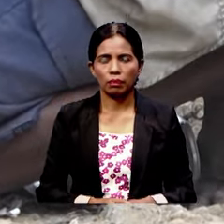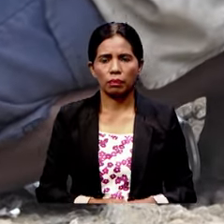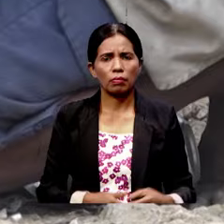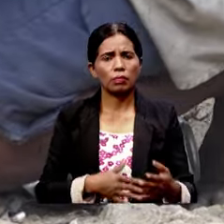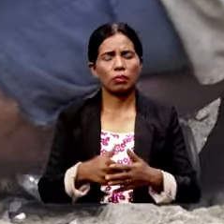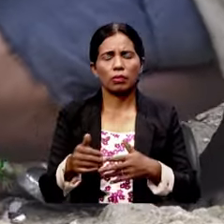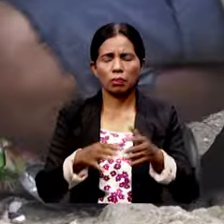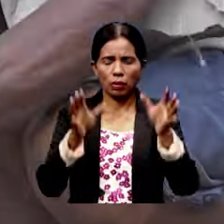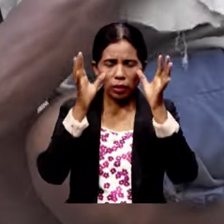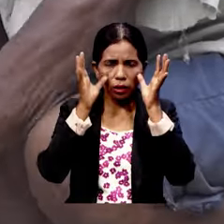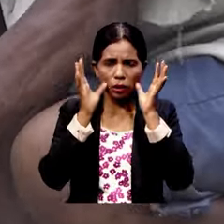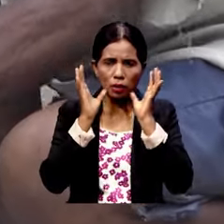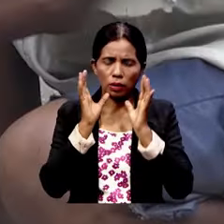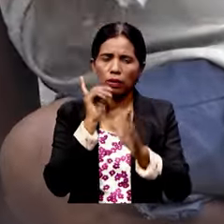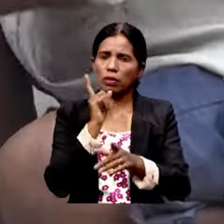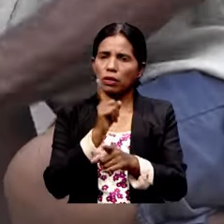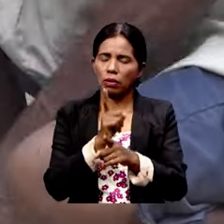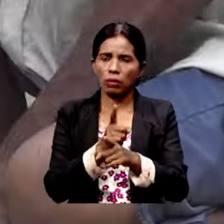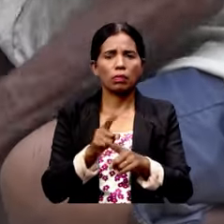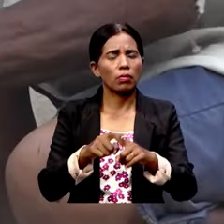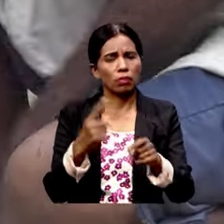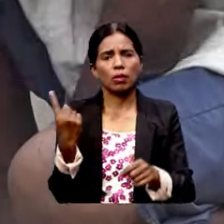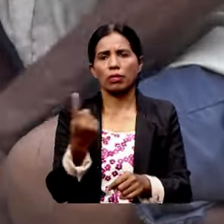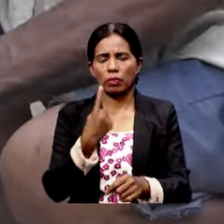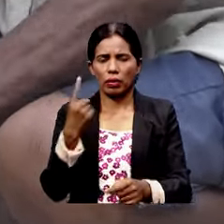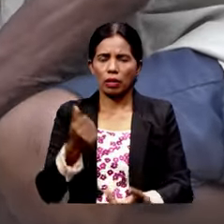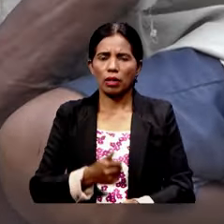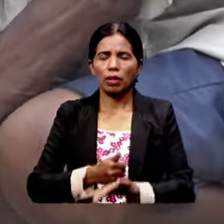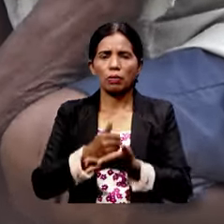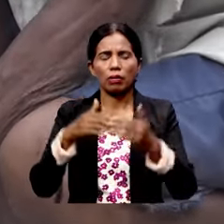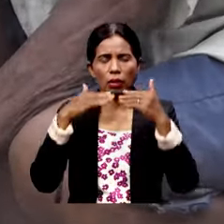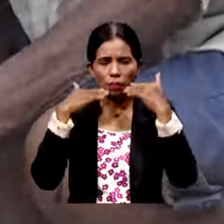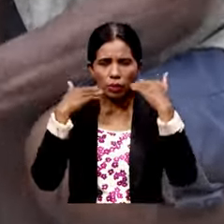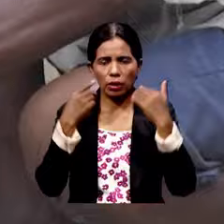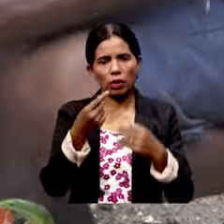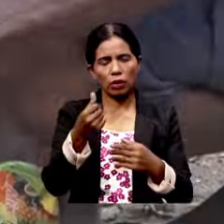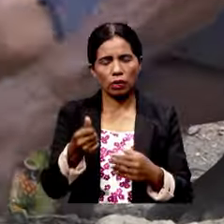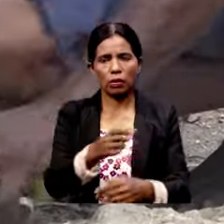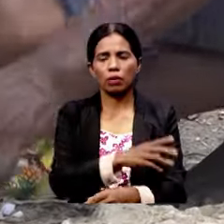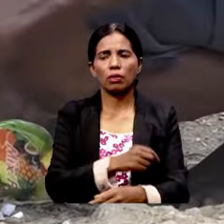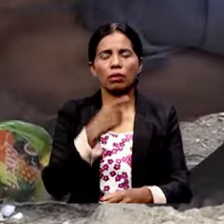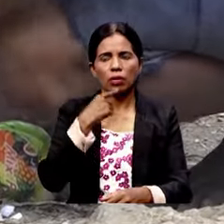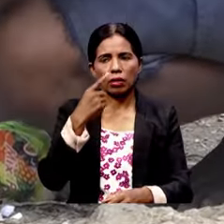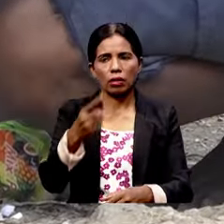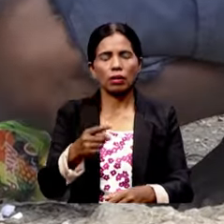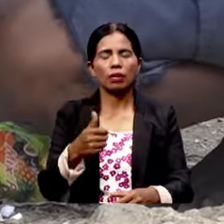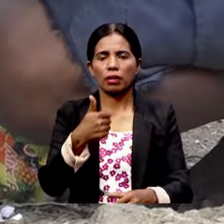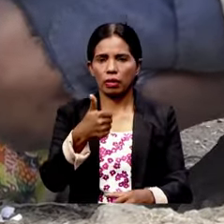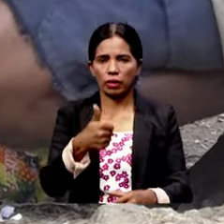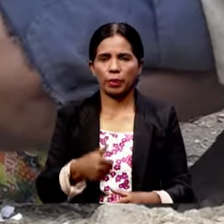Tristeza hafalu amang ne, mai be na fati haturu ham nasa mihis hudi explika kata nia dia